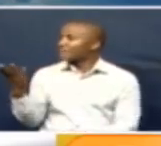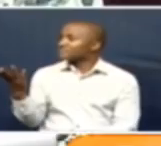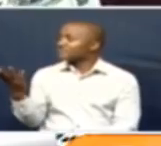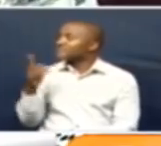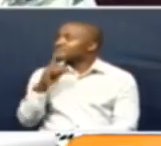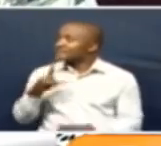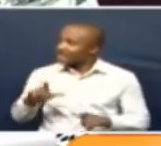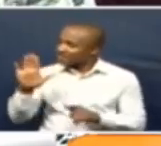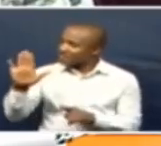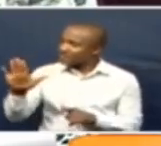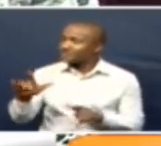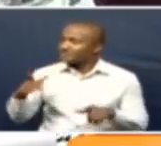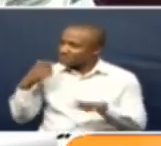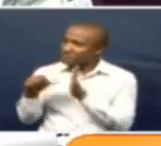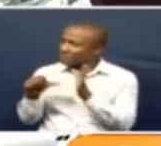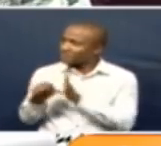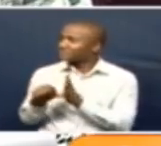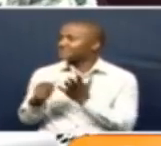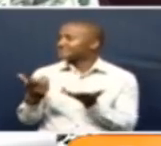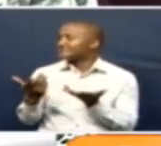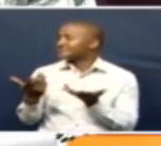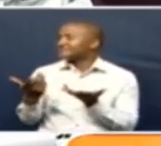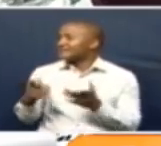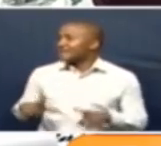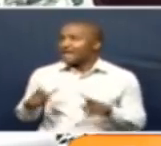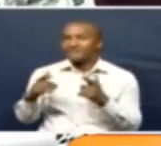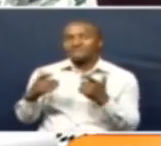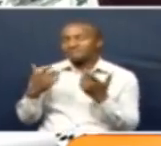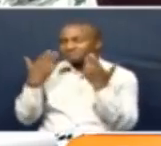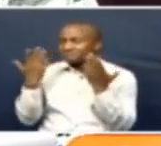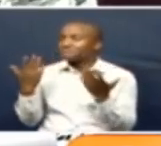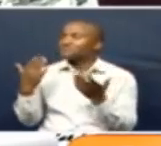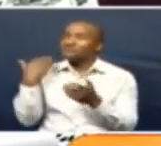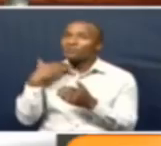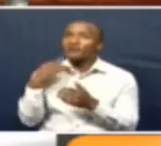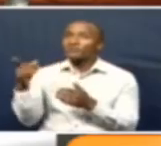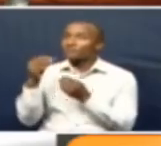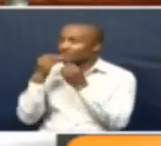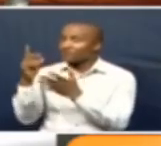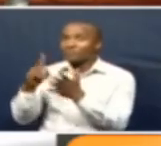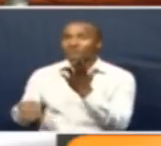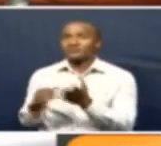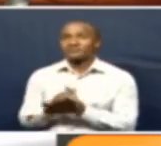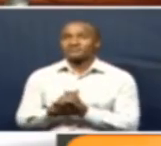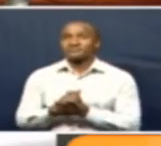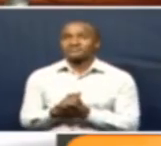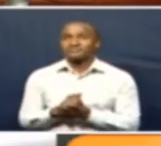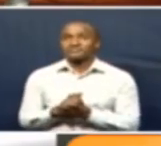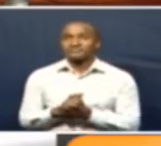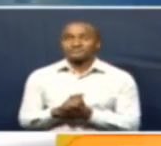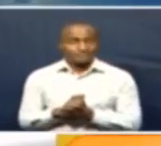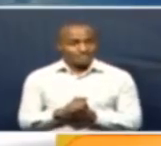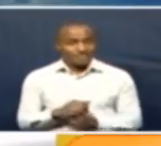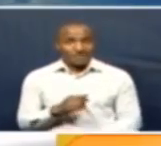maisha yao ni maisha ya shida kabisa na hawana njia ingine ila uhalifu. Wewe unaweza waambiaje? Mimi ile kitu ninaweza